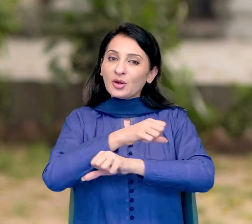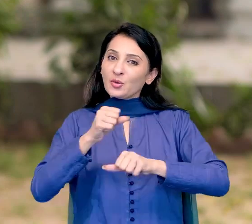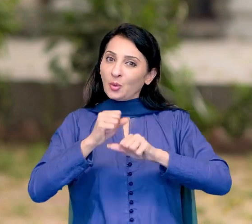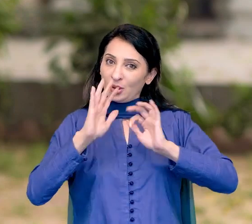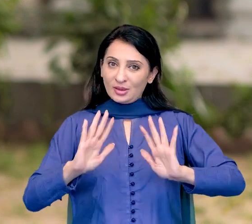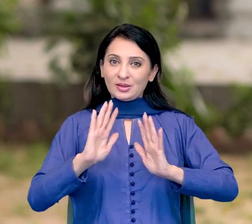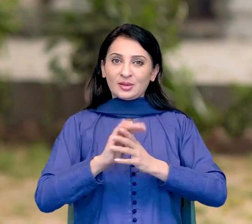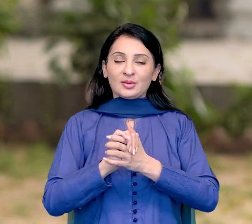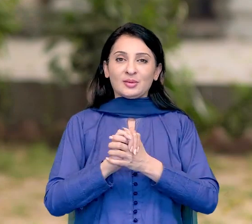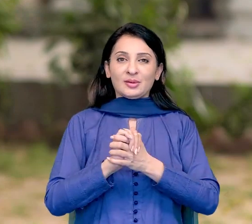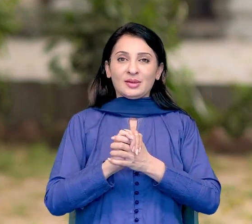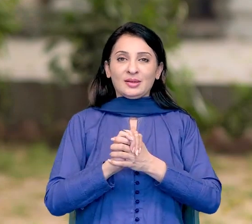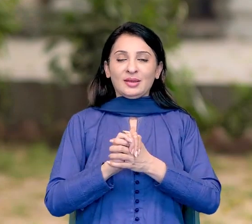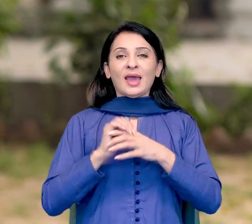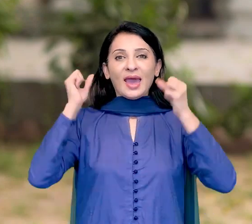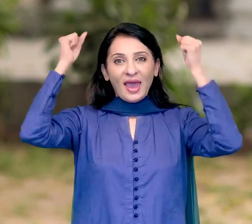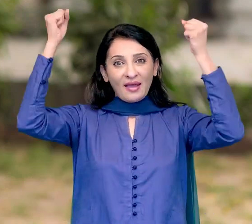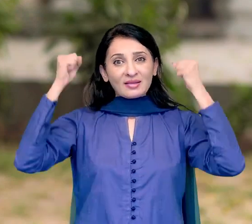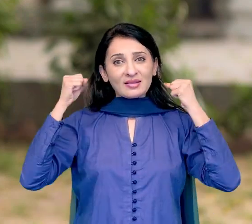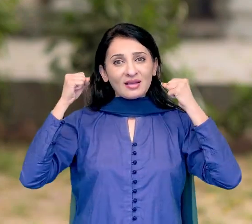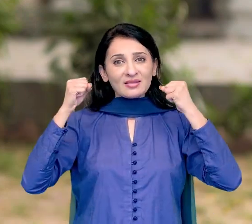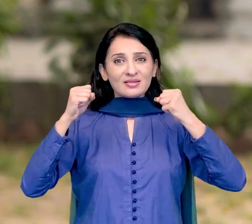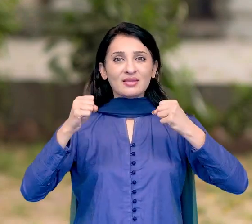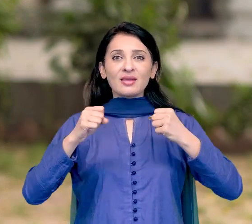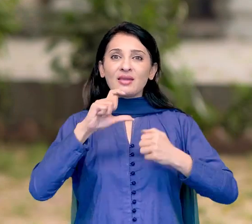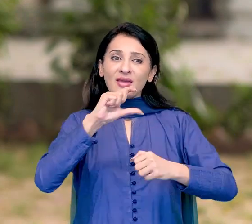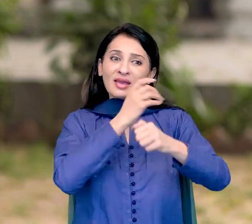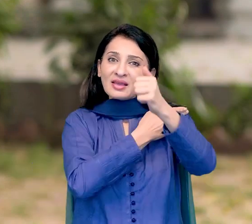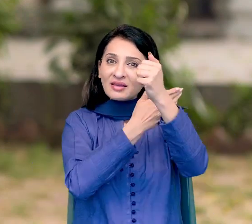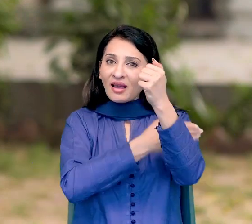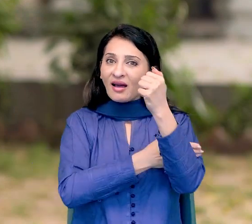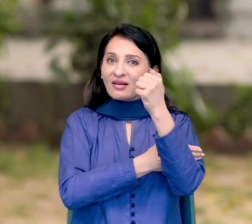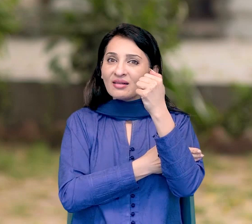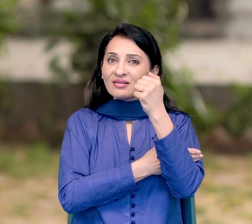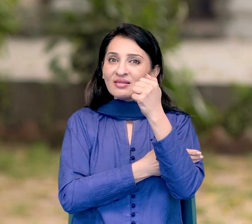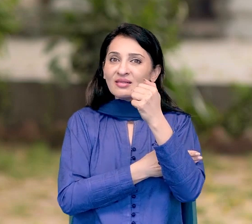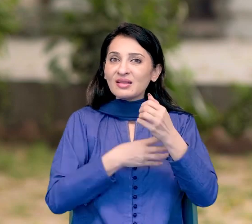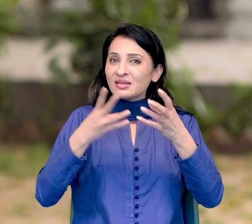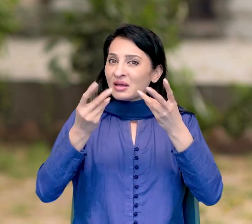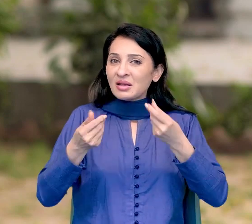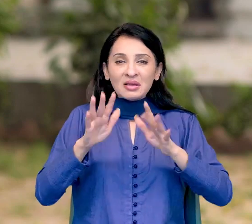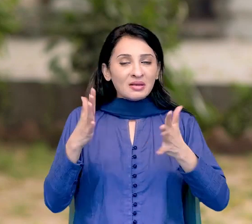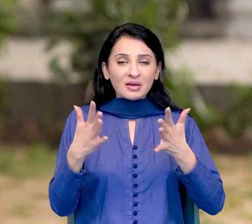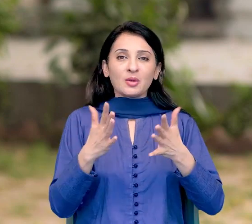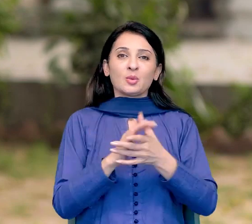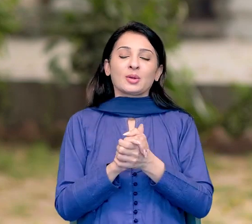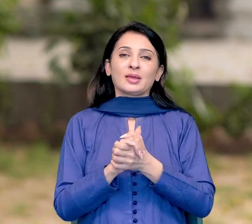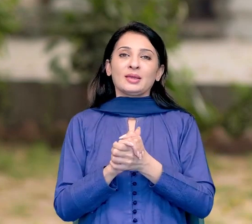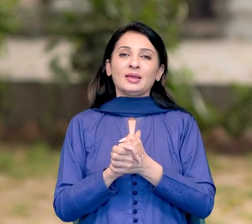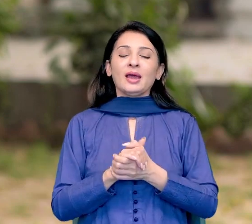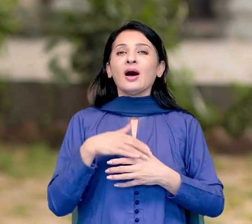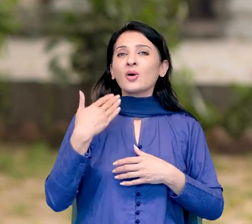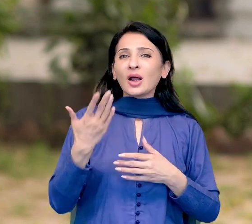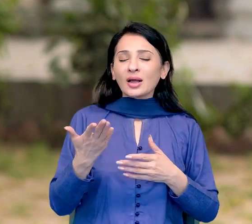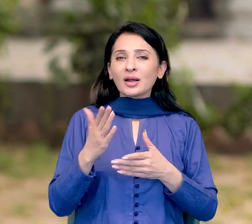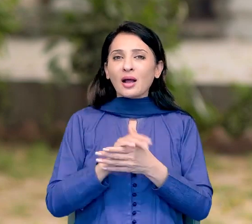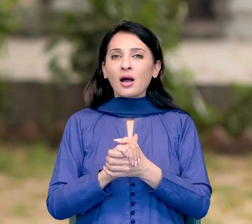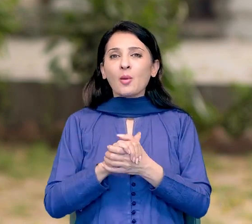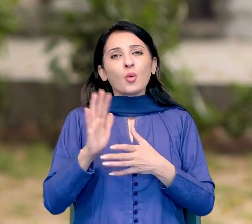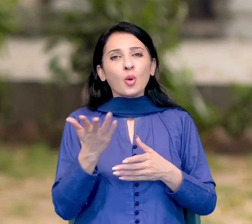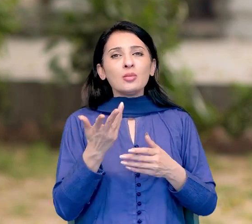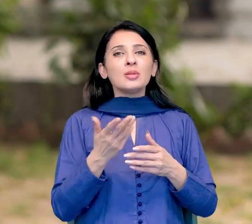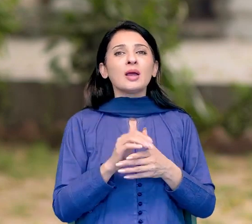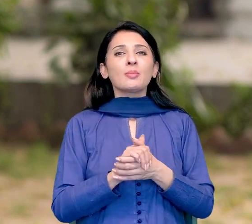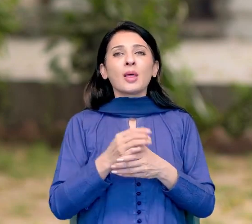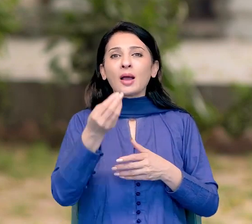انٹیک. کیلریز اتنی برن نہیں ہوں گی ایکسرسائز سے, ڈونٹ وری اباؤٹ دیٹ. اگر آپ شروع کر رہے ہیں اپنا کوئی ویٹ لاس